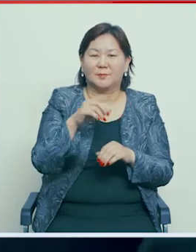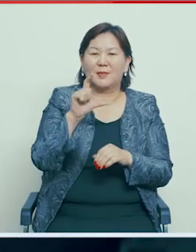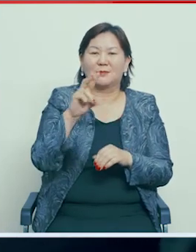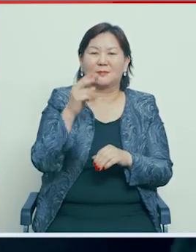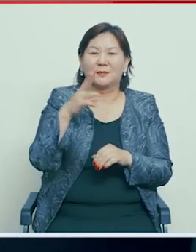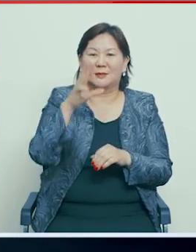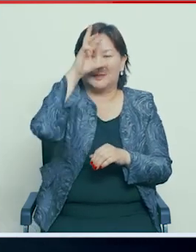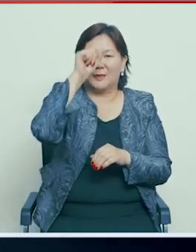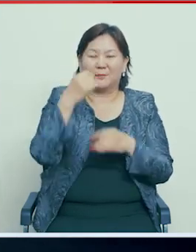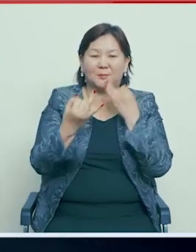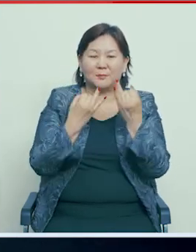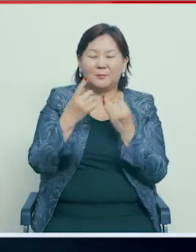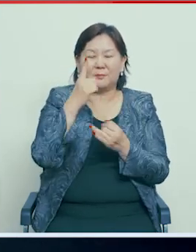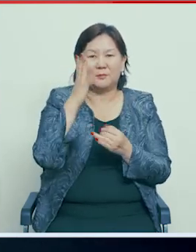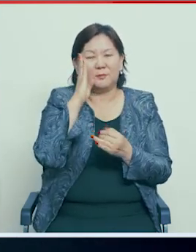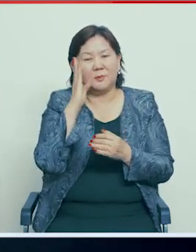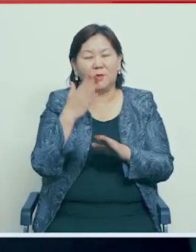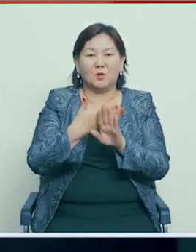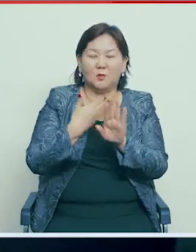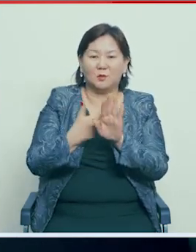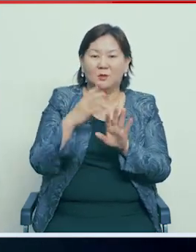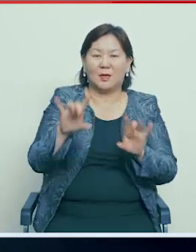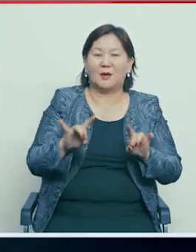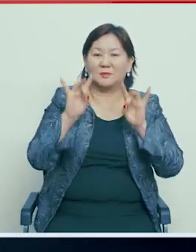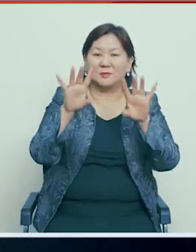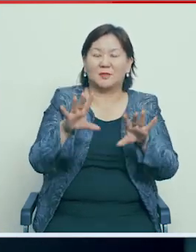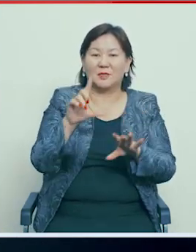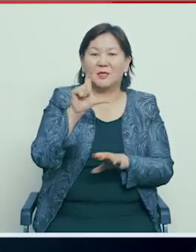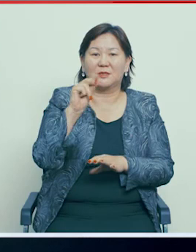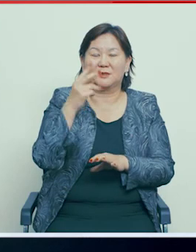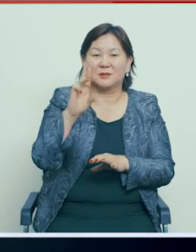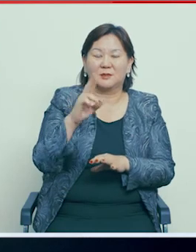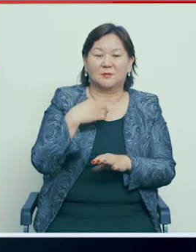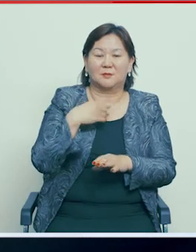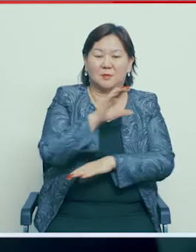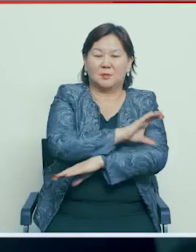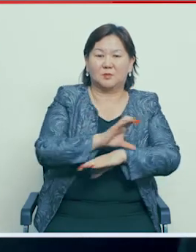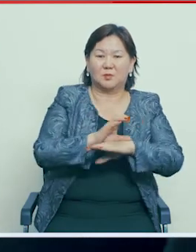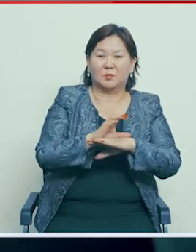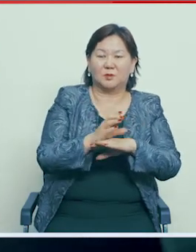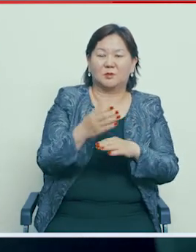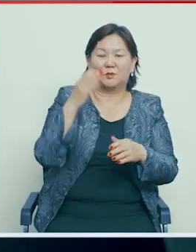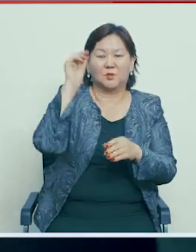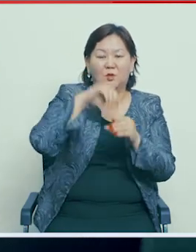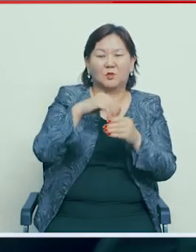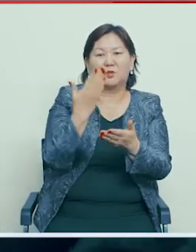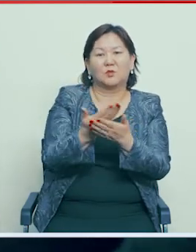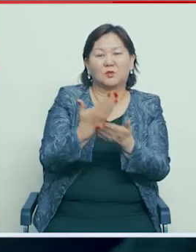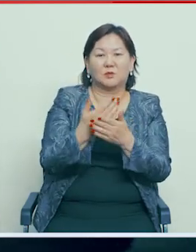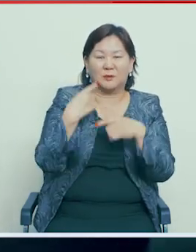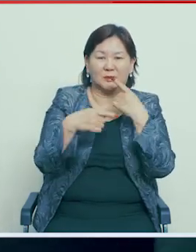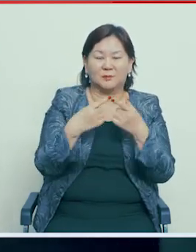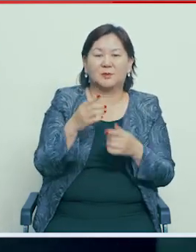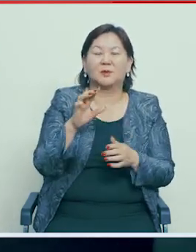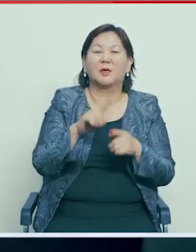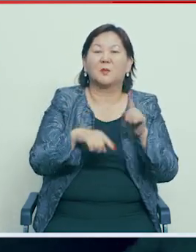дээр байсан. 14 хоногийн өмнө Австралийн элчин сайдын яамнаас манайх нэг сургалт зохион байгуулагч байгаа ирж оролцооч гэдэг урилга ирсэн. Тэр нь